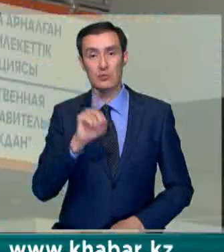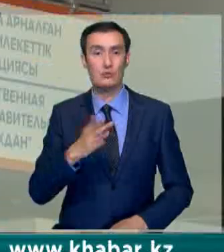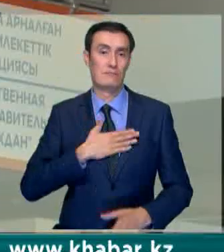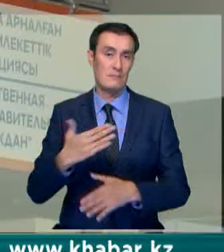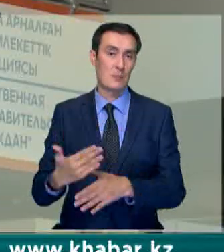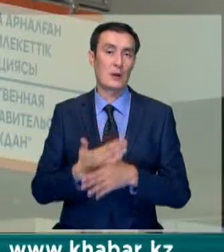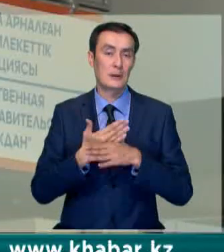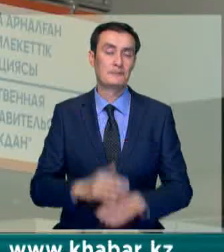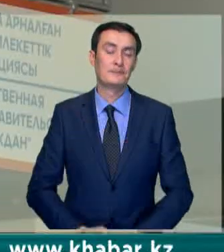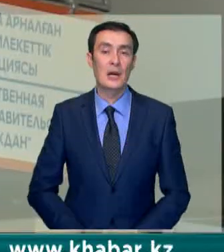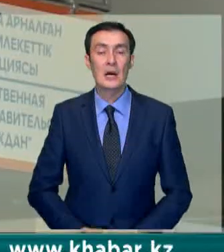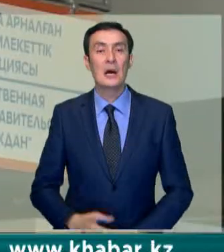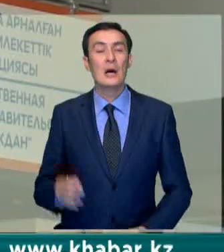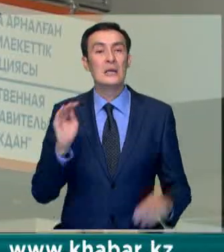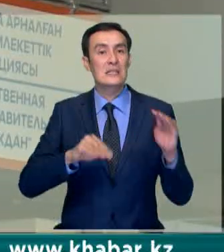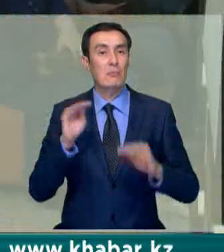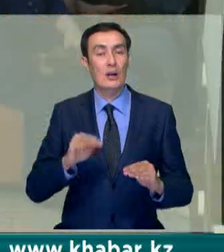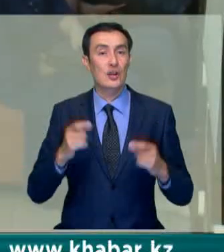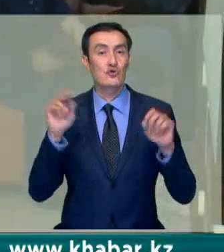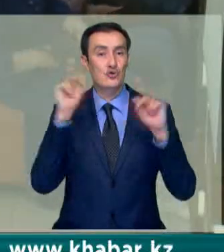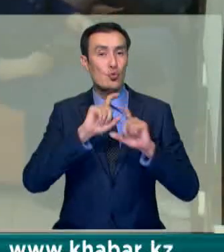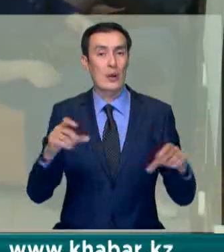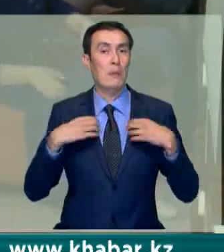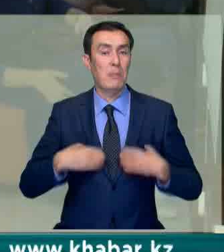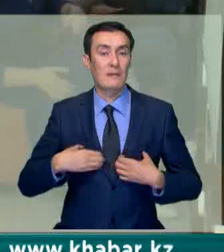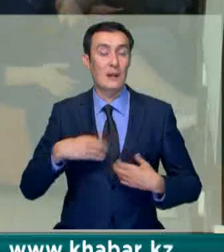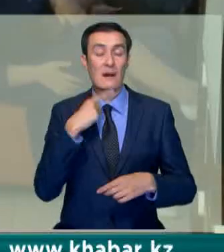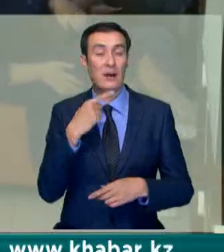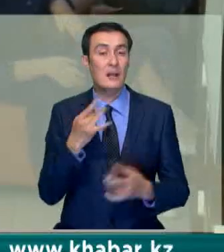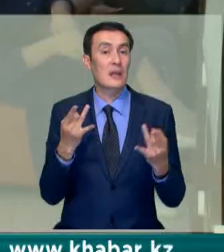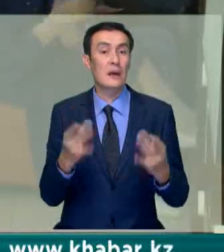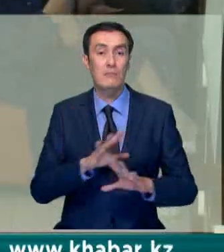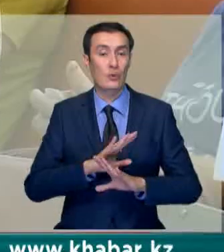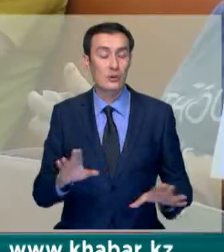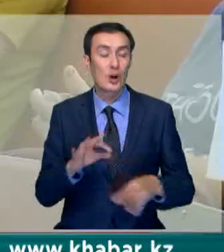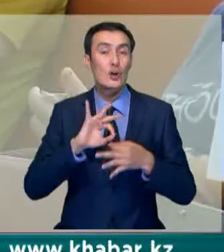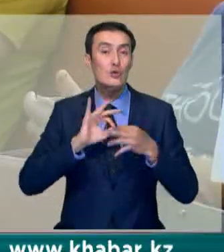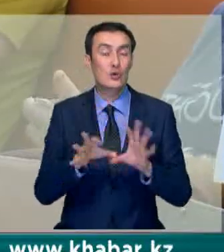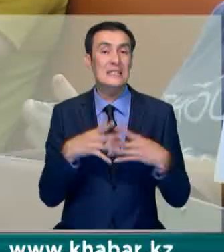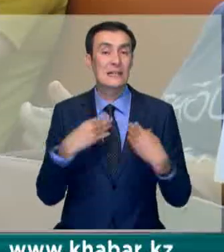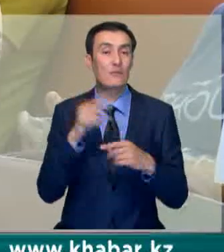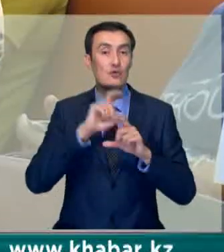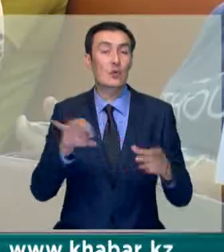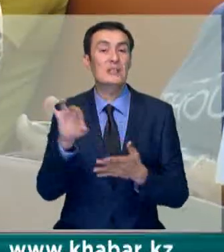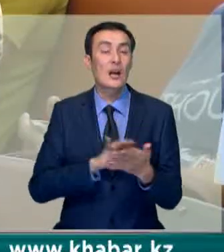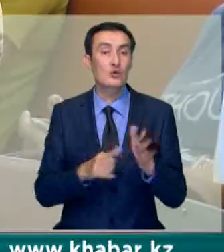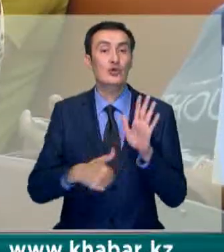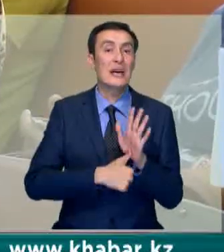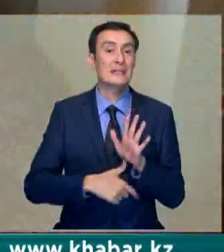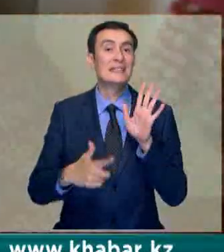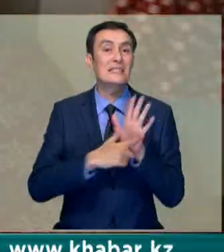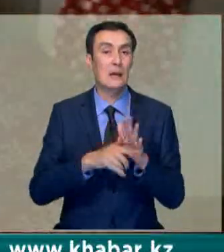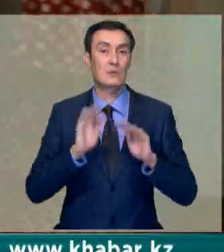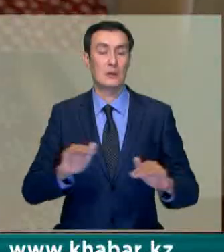поддержали. Собрать школьный портфель – задача не всегда простая, признаются родители. Особенно сложно семьям, где в школу идут 6 или 7